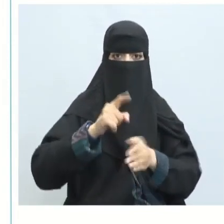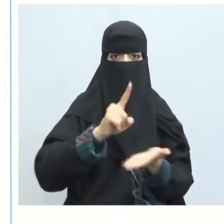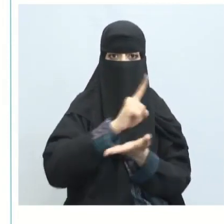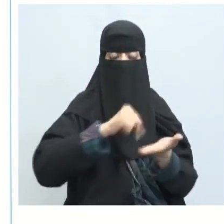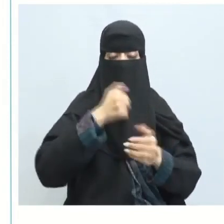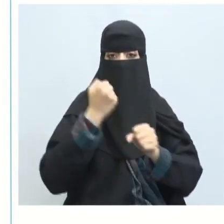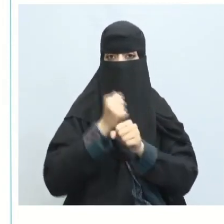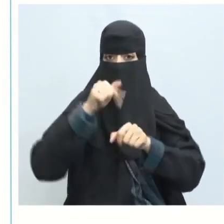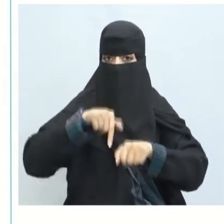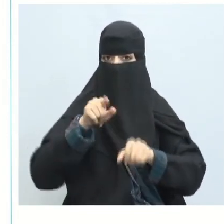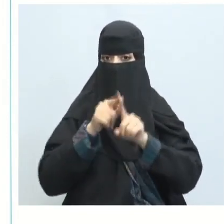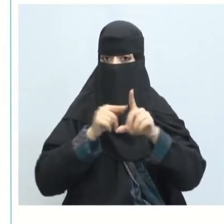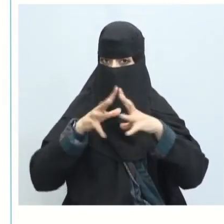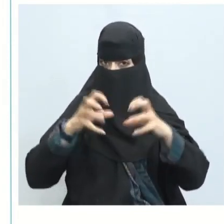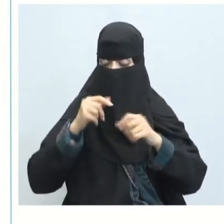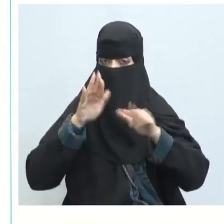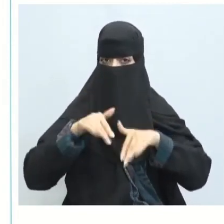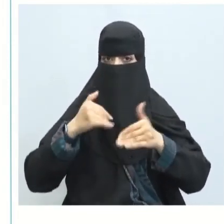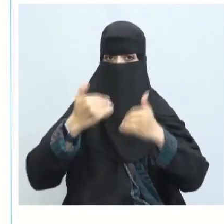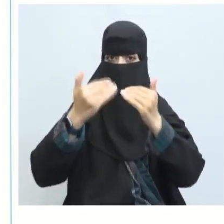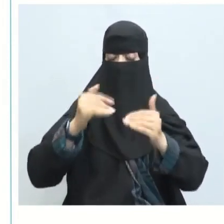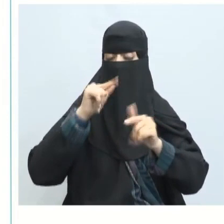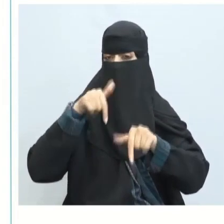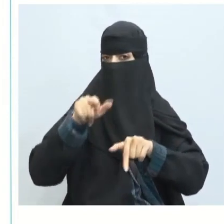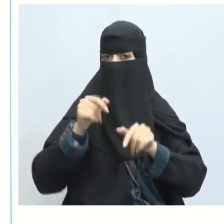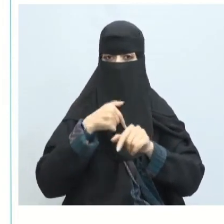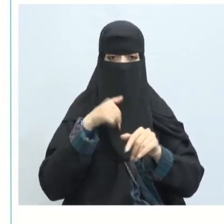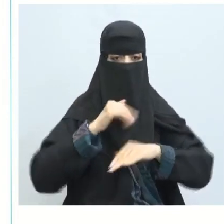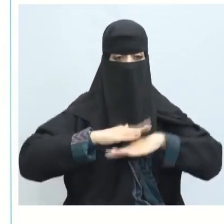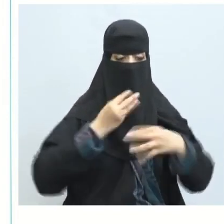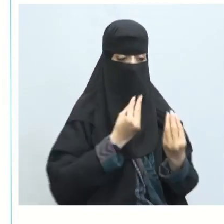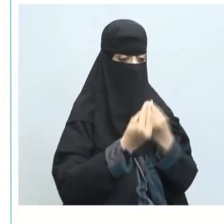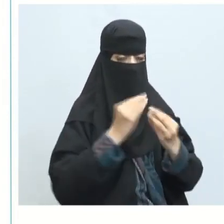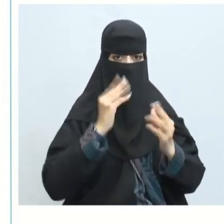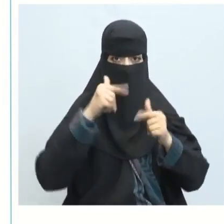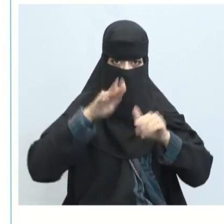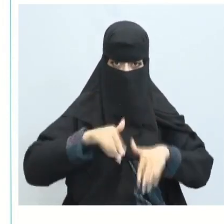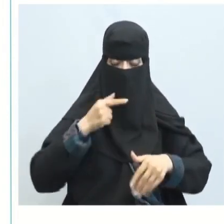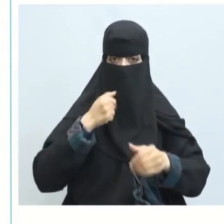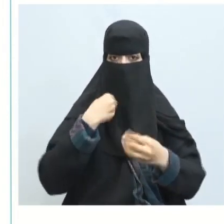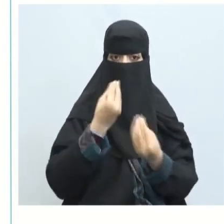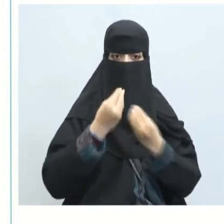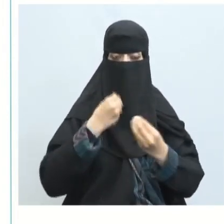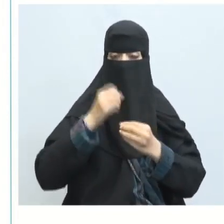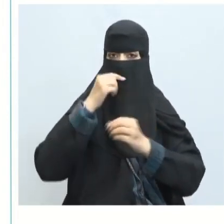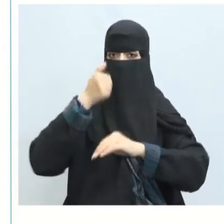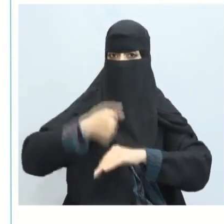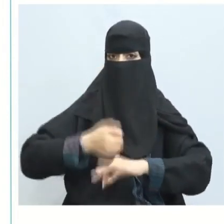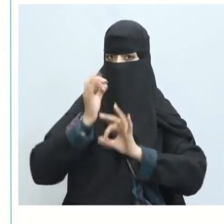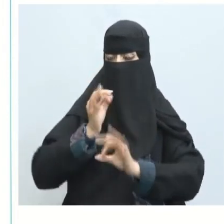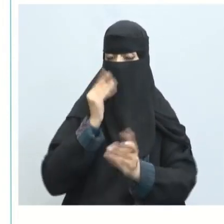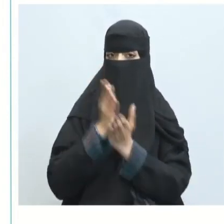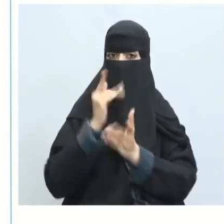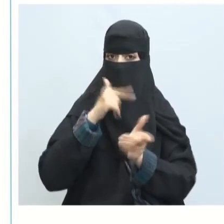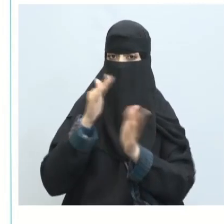نقصد بالاتيكيت ذكرنا في بيئه العمل ما يسمى بالاتيكيت بيئه العمل هنالك تعامل رسمي يسمى البروتوكول